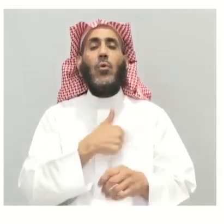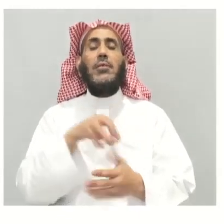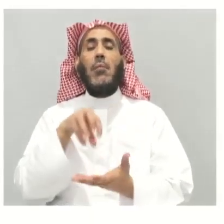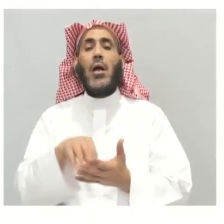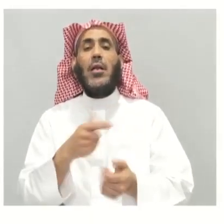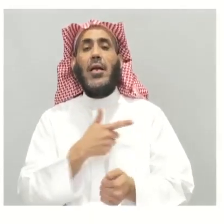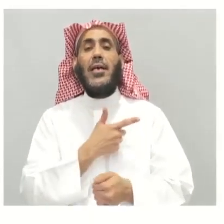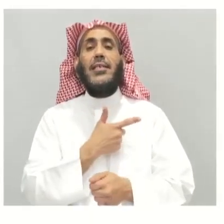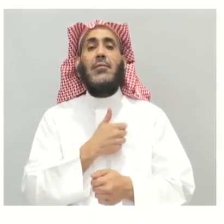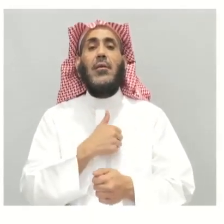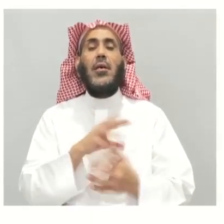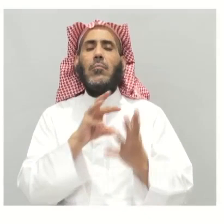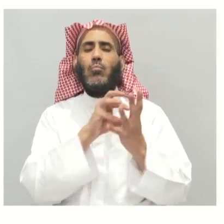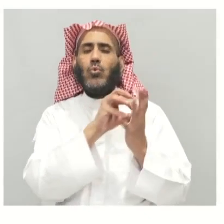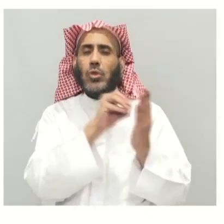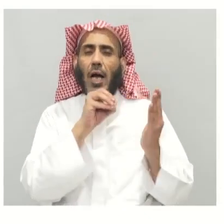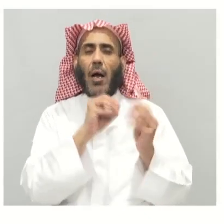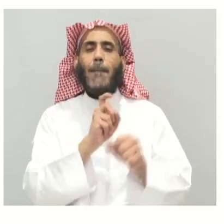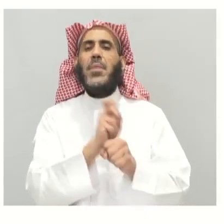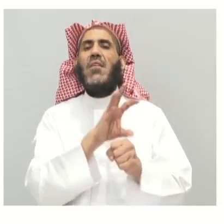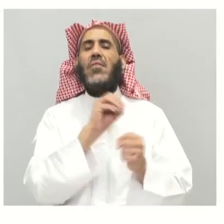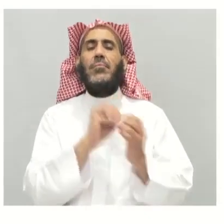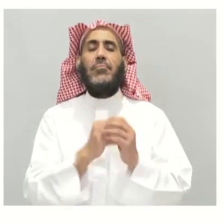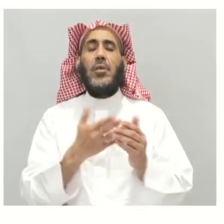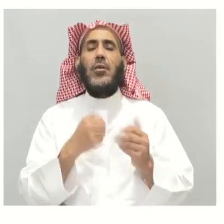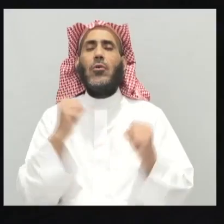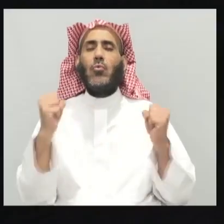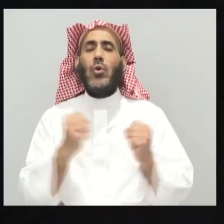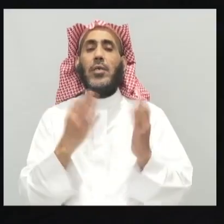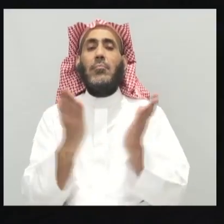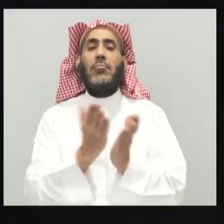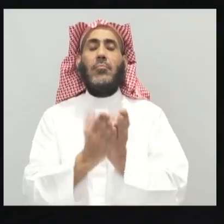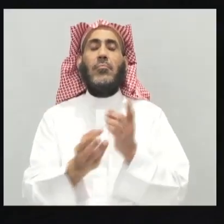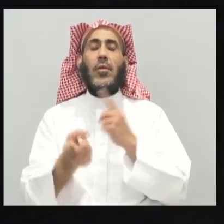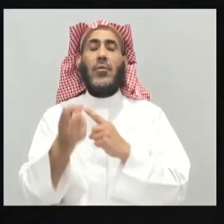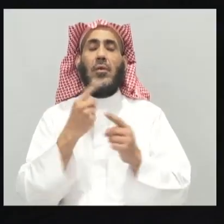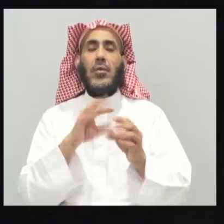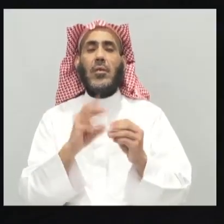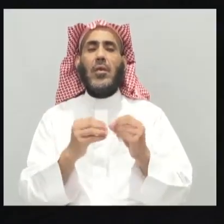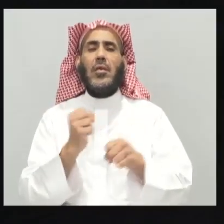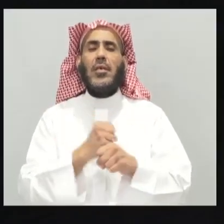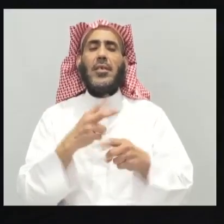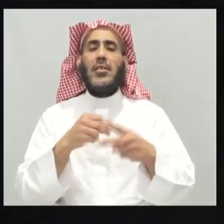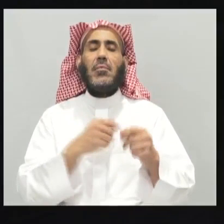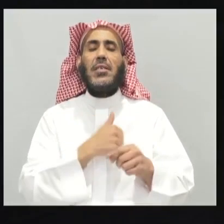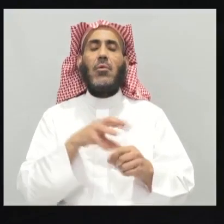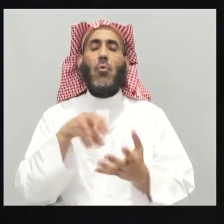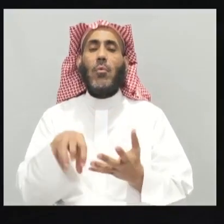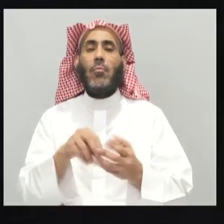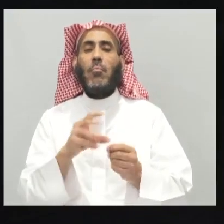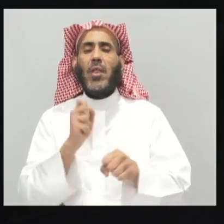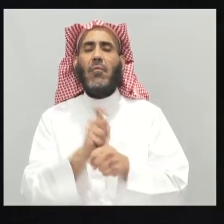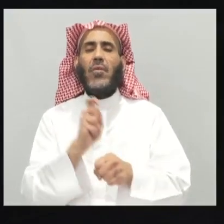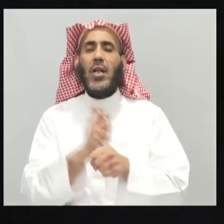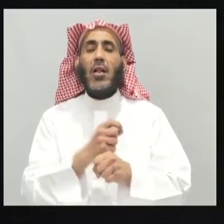كأسماء مشتقة. نراجع ما درسناه سابقا، تعرفنا على طريقة صياغة اسمي الزمان والمكان من